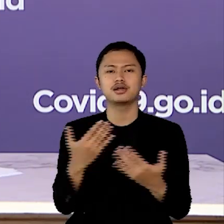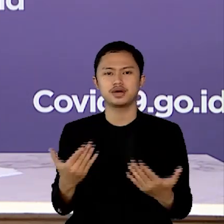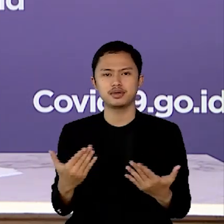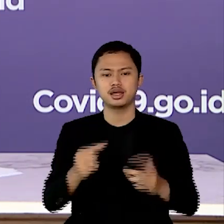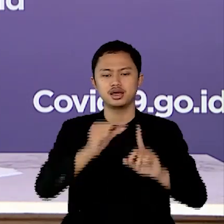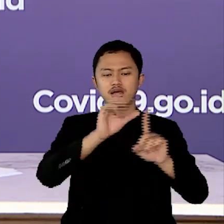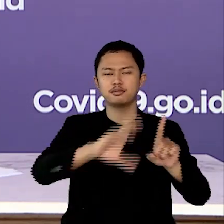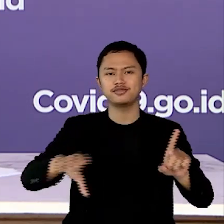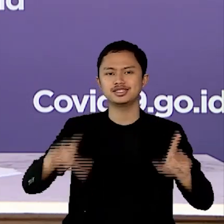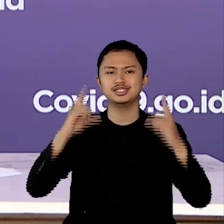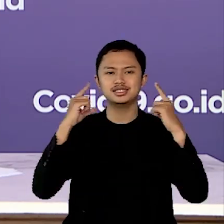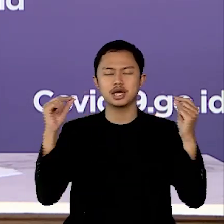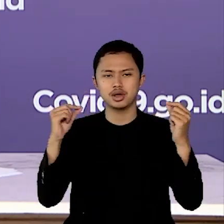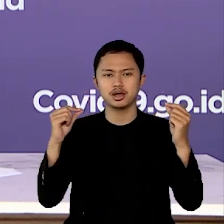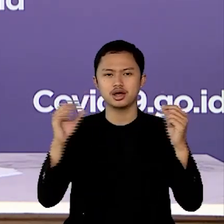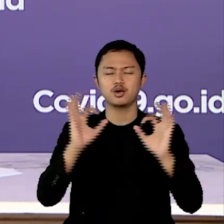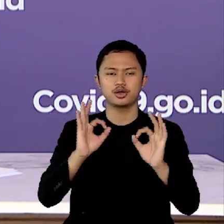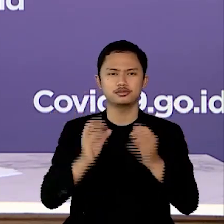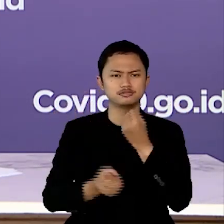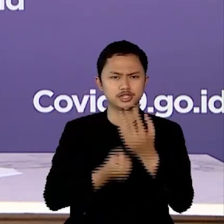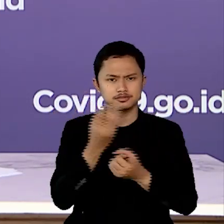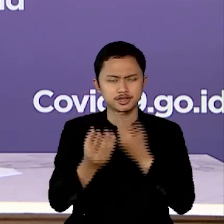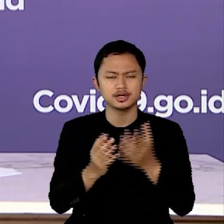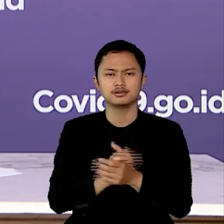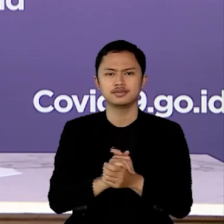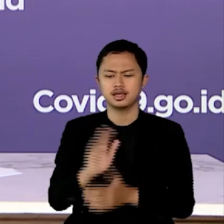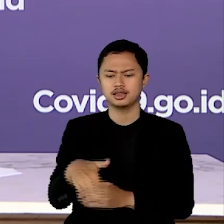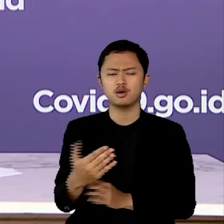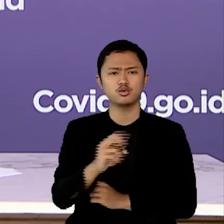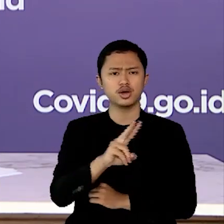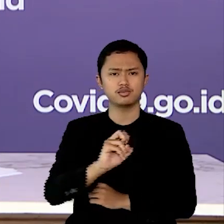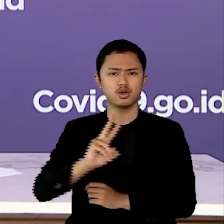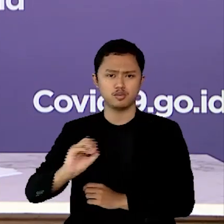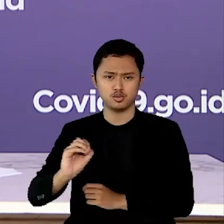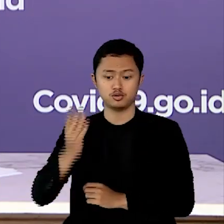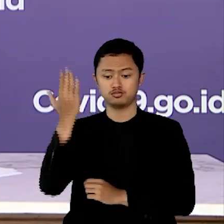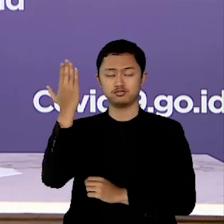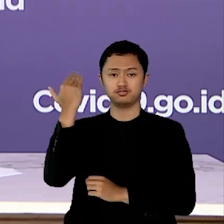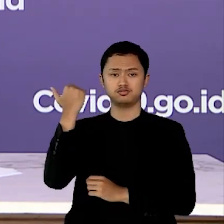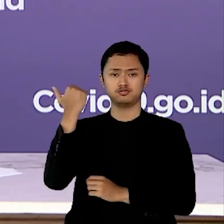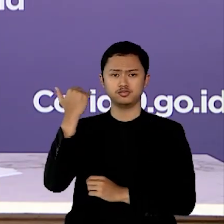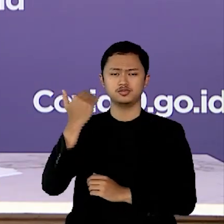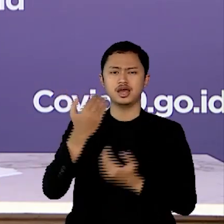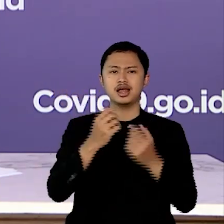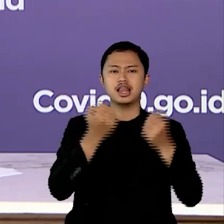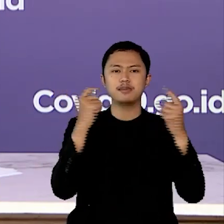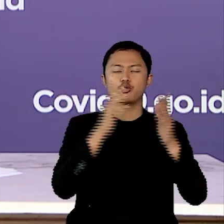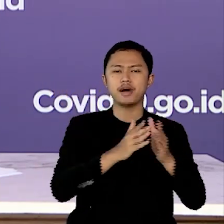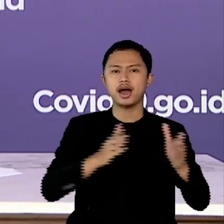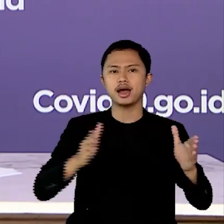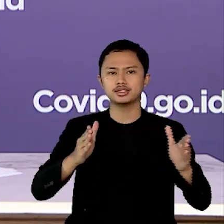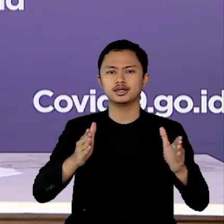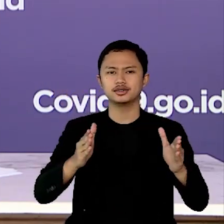provinsi-provinsi Pulau Jawa di tahun 2020 kita telah melewati serangkaian periode libur